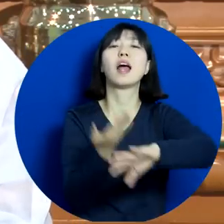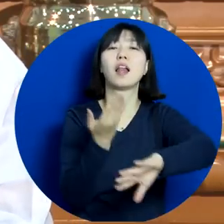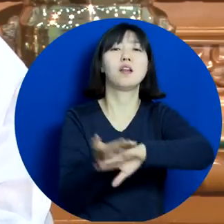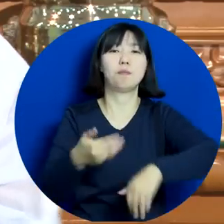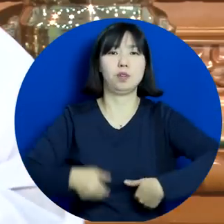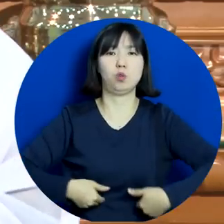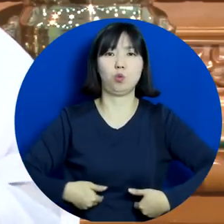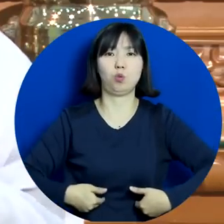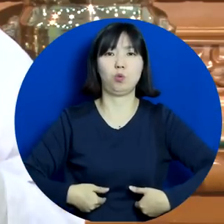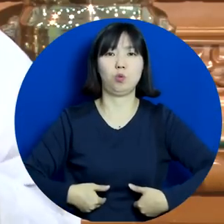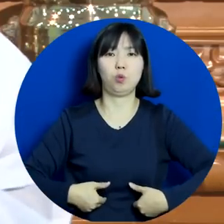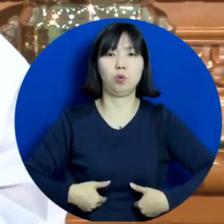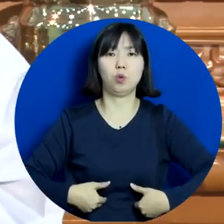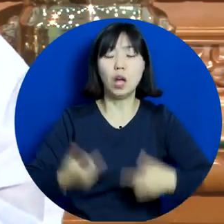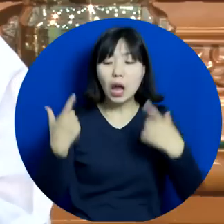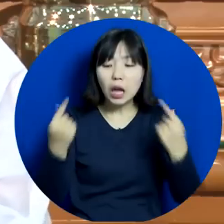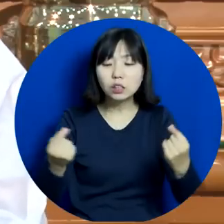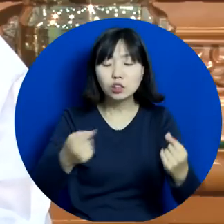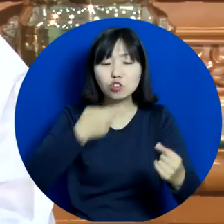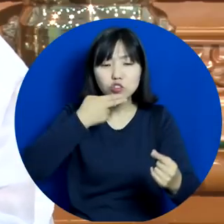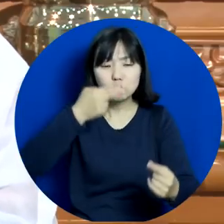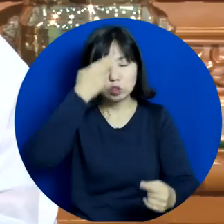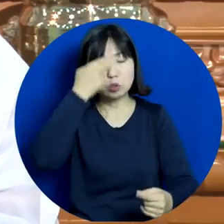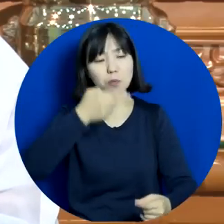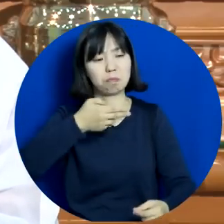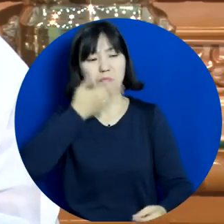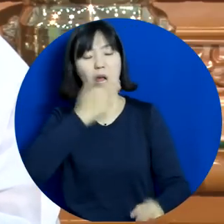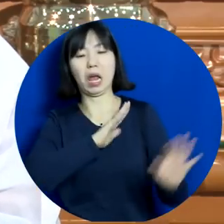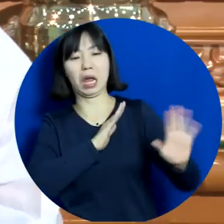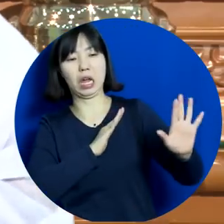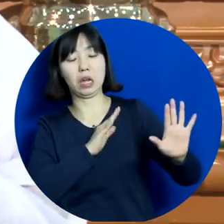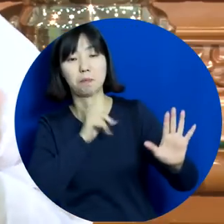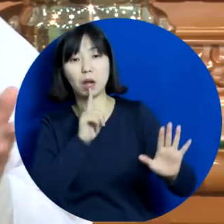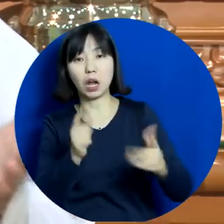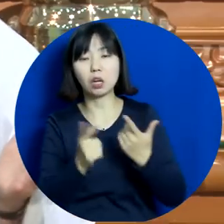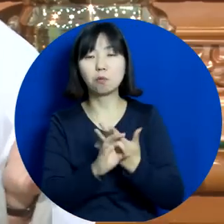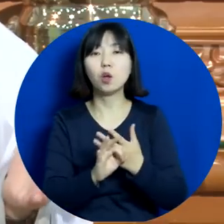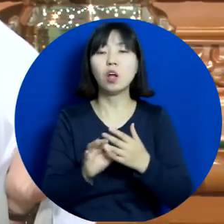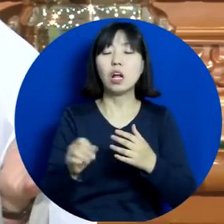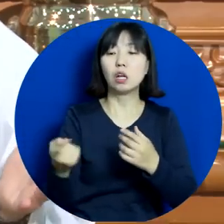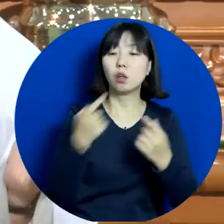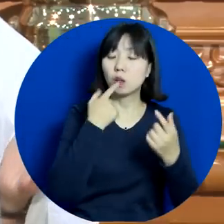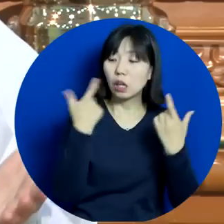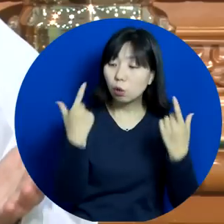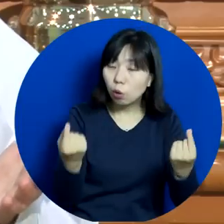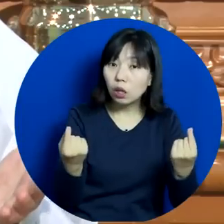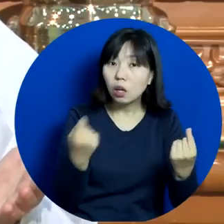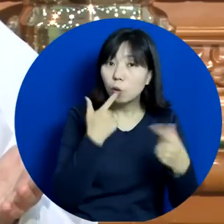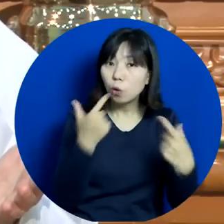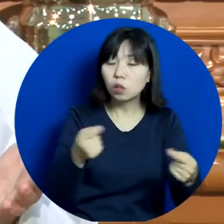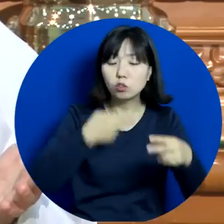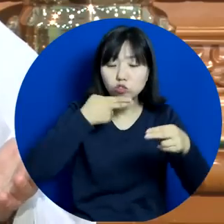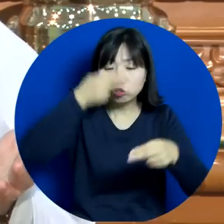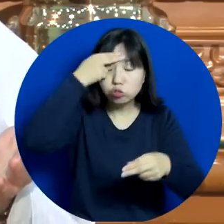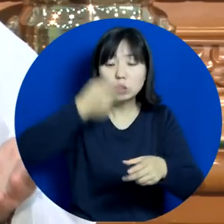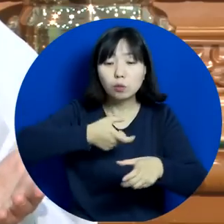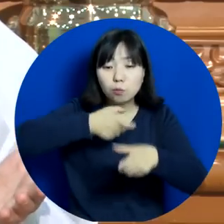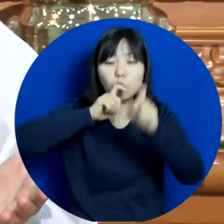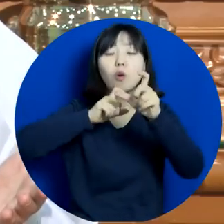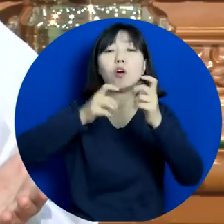취하든지, 취하면 어디 가서 조용히 자든지, 뭔가 다른 사람이 볼 때,